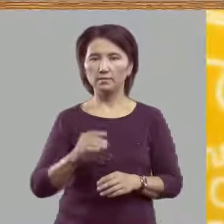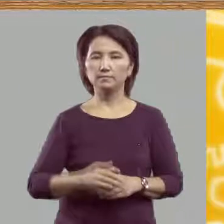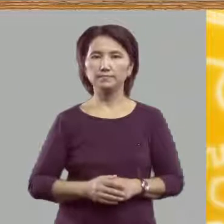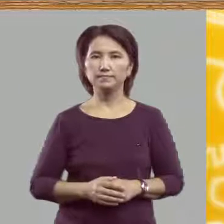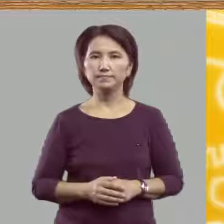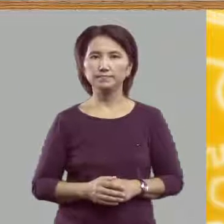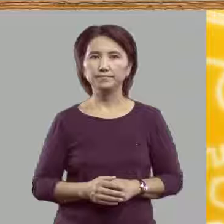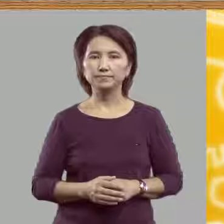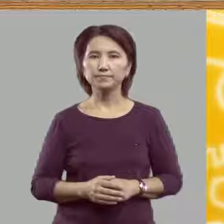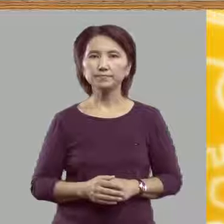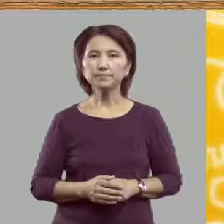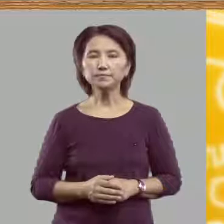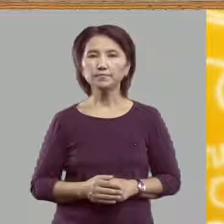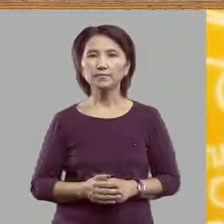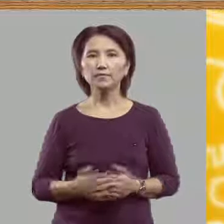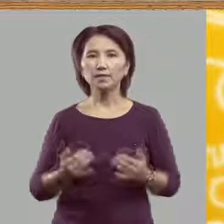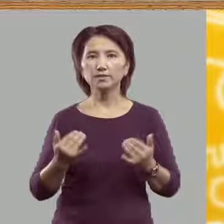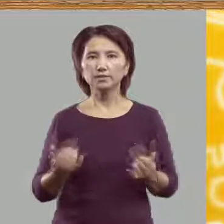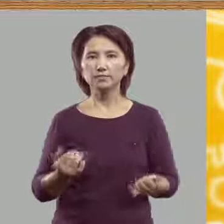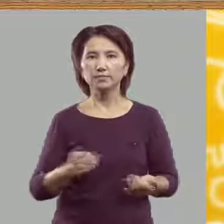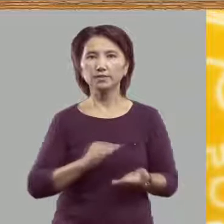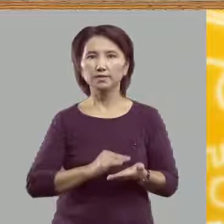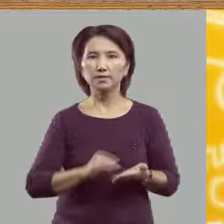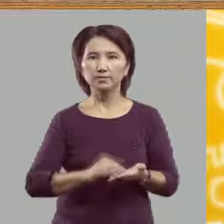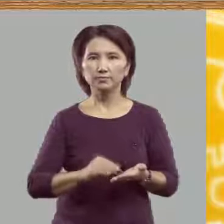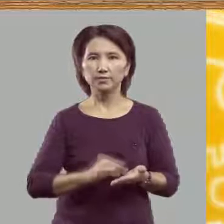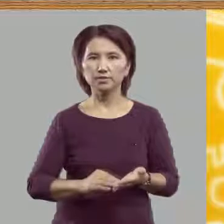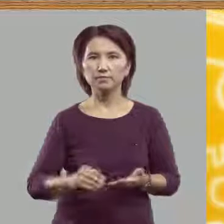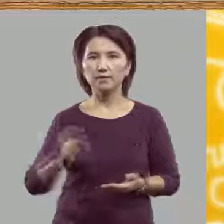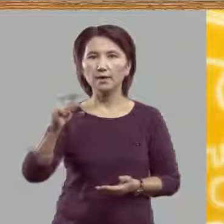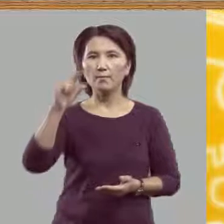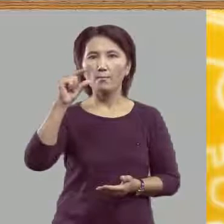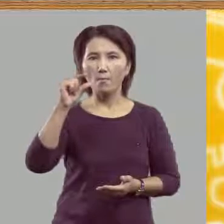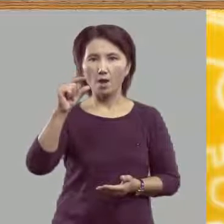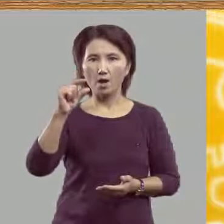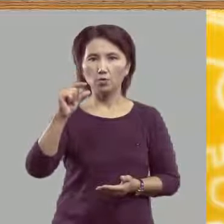А теперь напишем маленькую букву Ё.